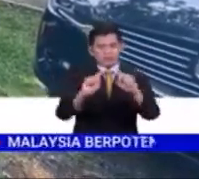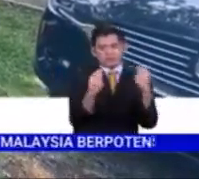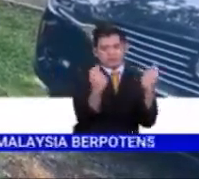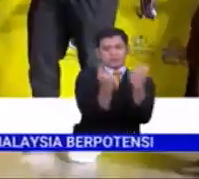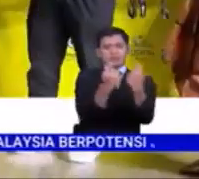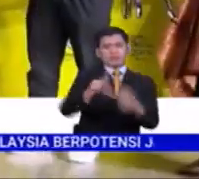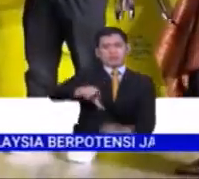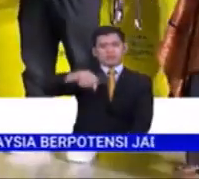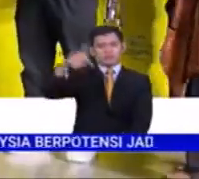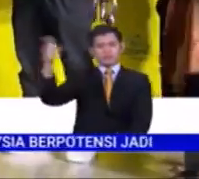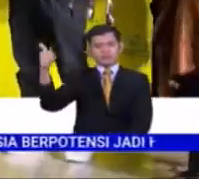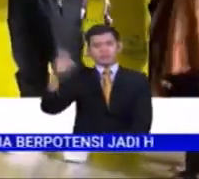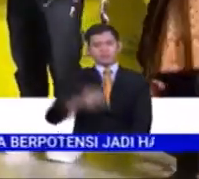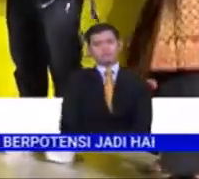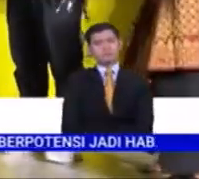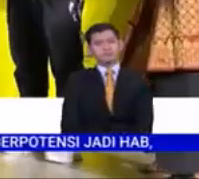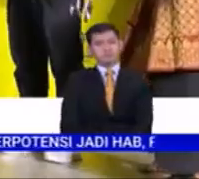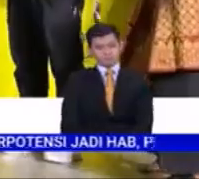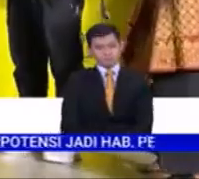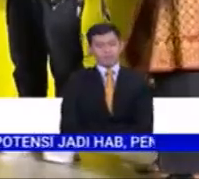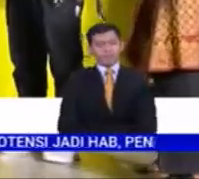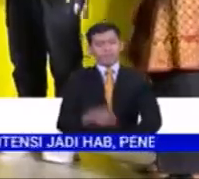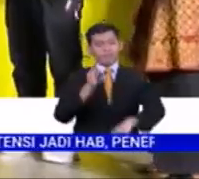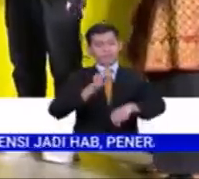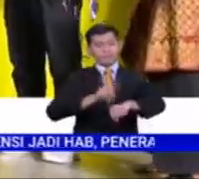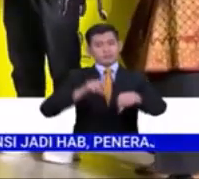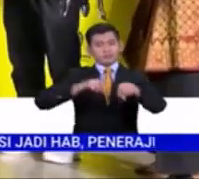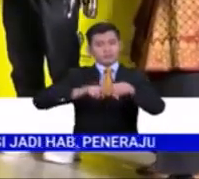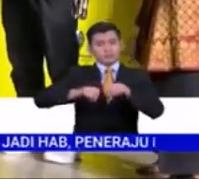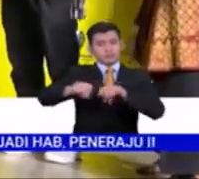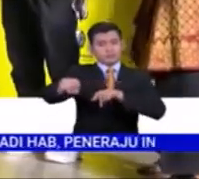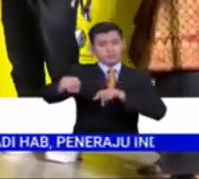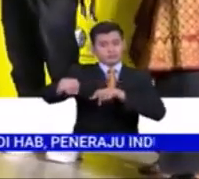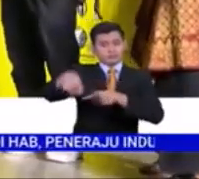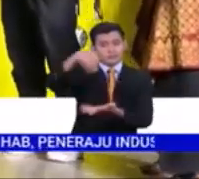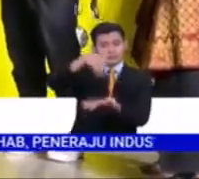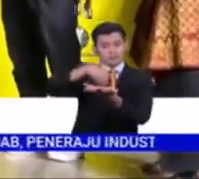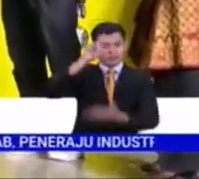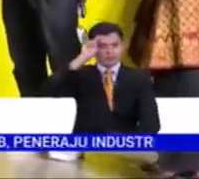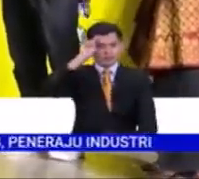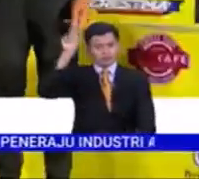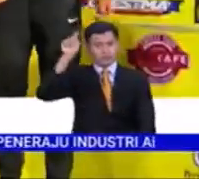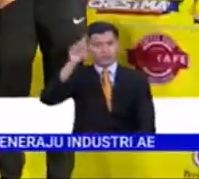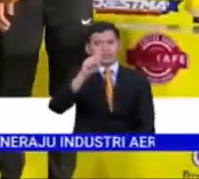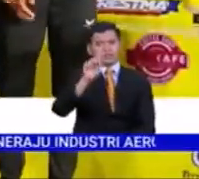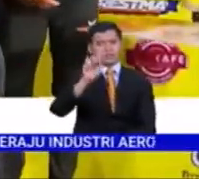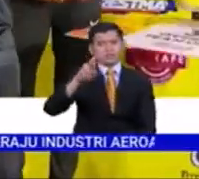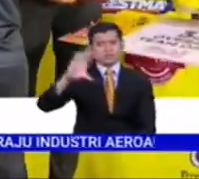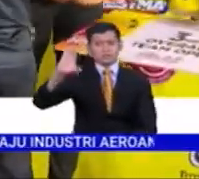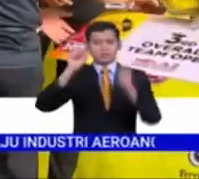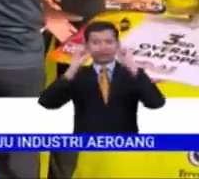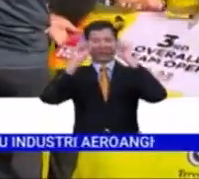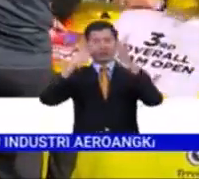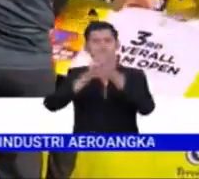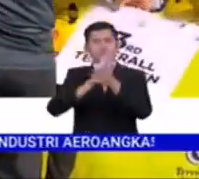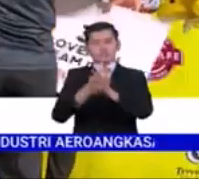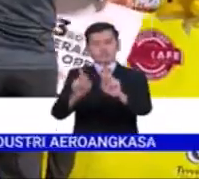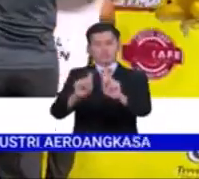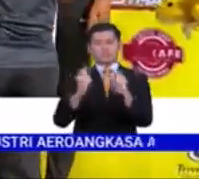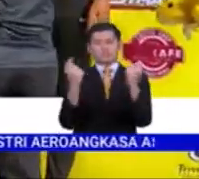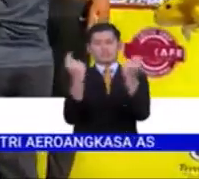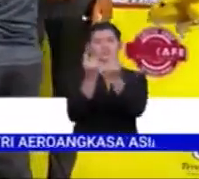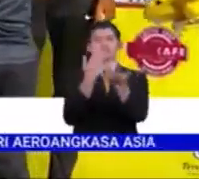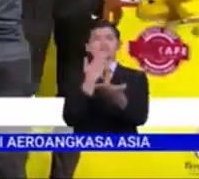lain. Pada siri perlumbaan Tua Gatih di Terengganu baru-baru ini, TRC membuat kejutan apabila dinobatkan pasukan